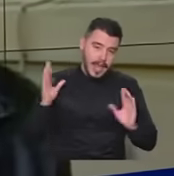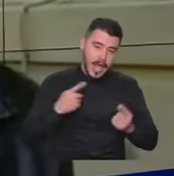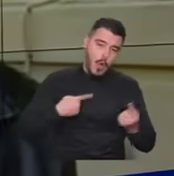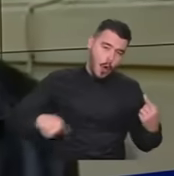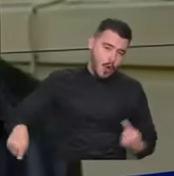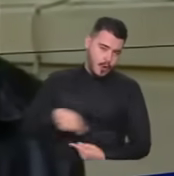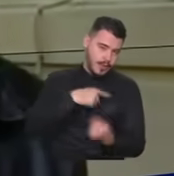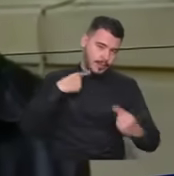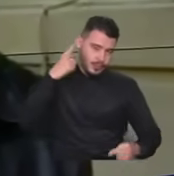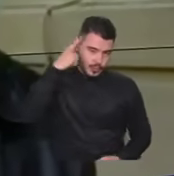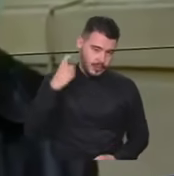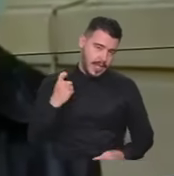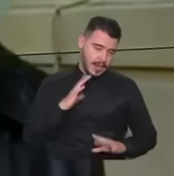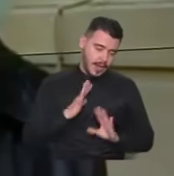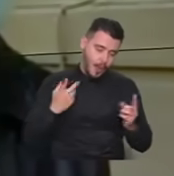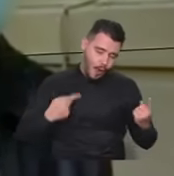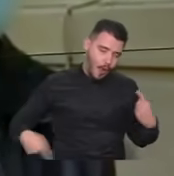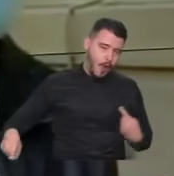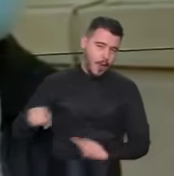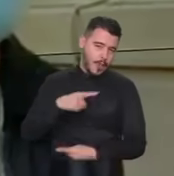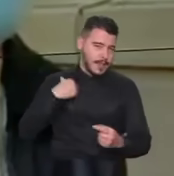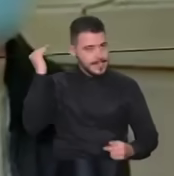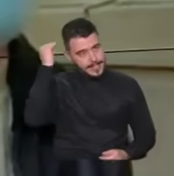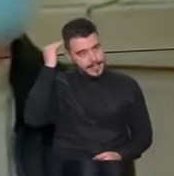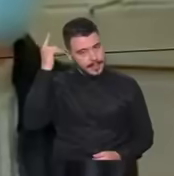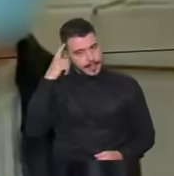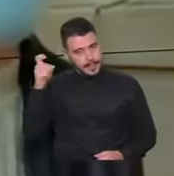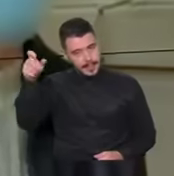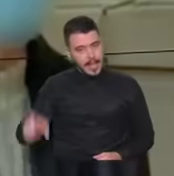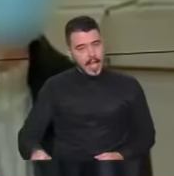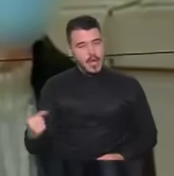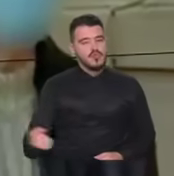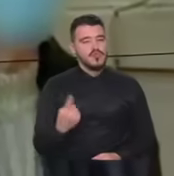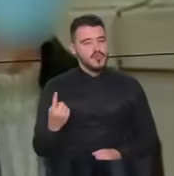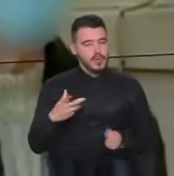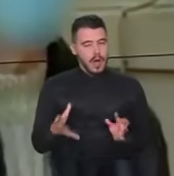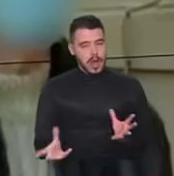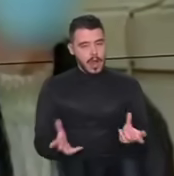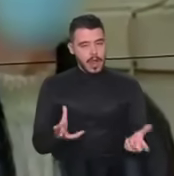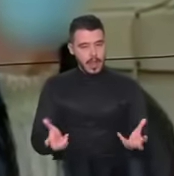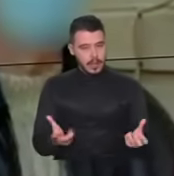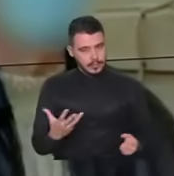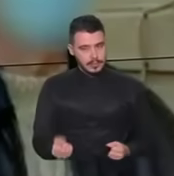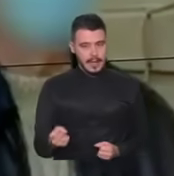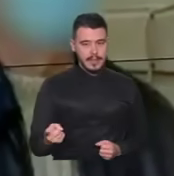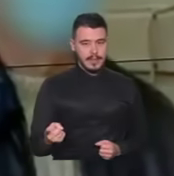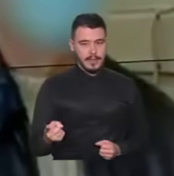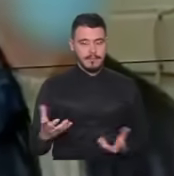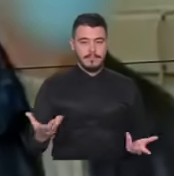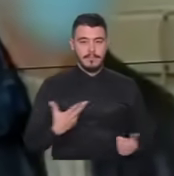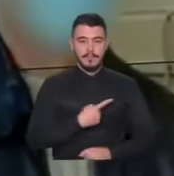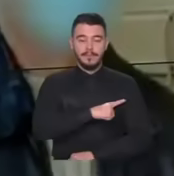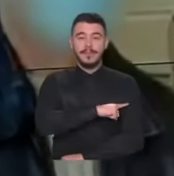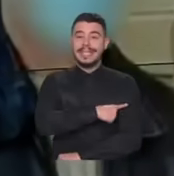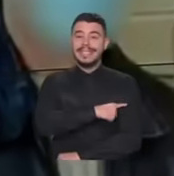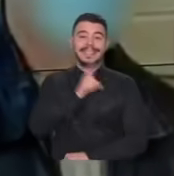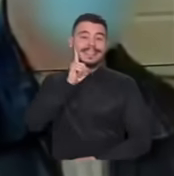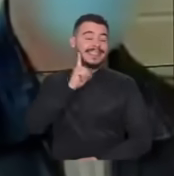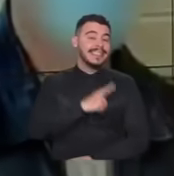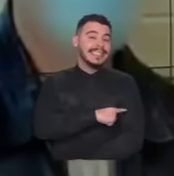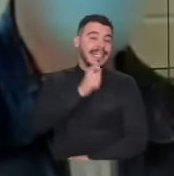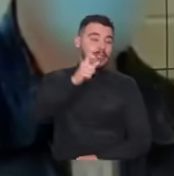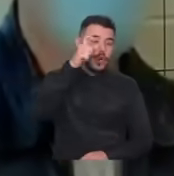τυχαίο ότι η καταγγελία, αυτή που έγινε τώρα και οδήγησε στην κατηγορία του βιασμού, στηρίχθηκε από γιατρό του νοσοκομείου, από γυναίκα γιατρό